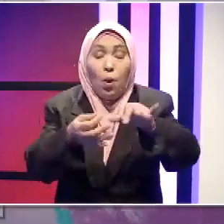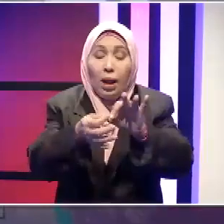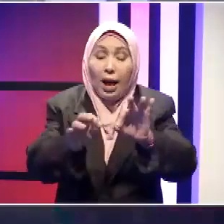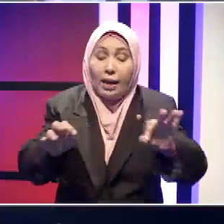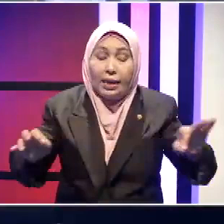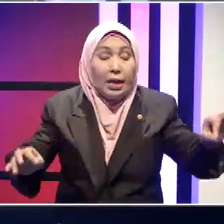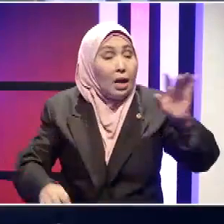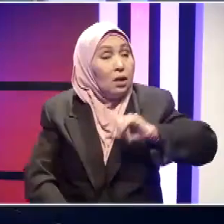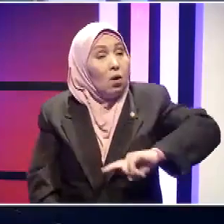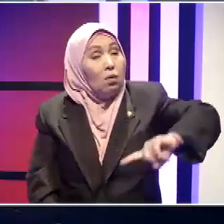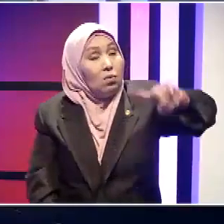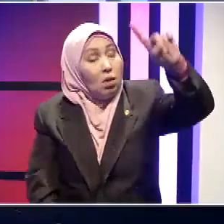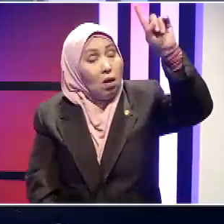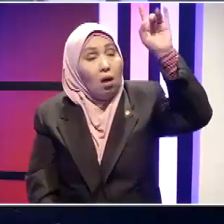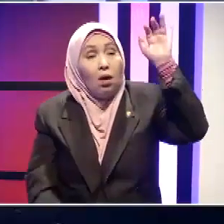shadaqallahul